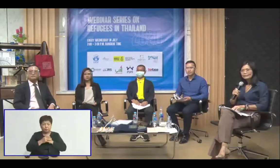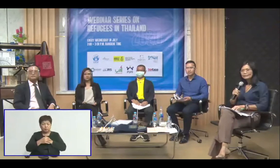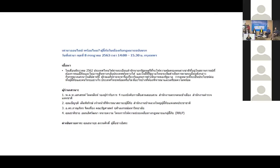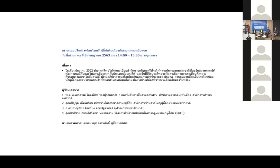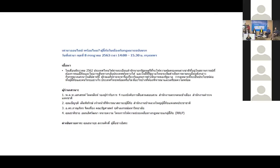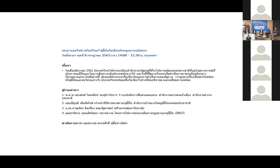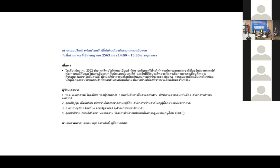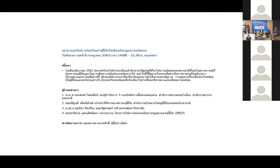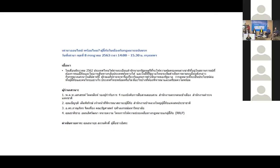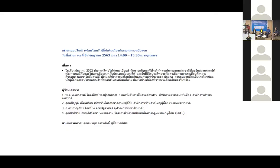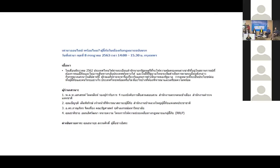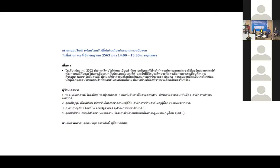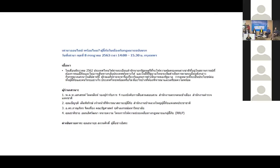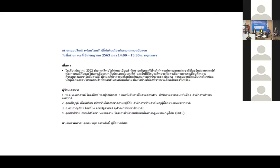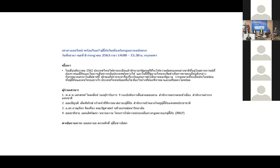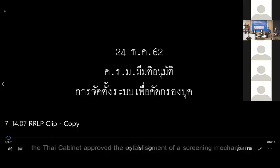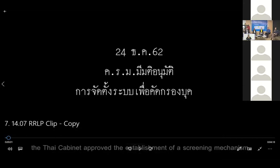mechanism legislation